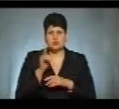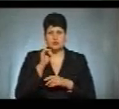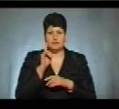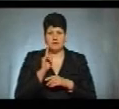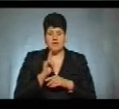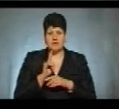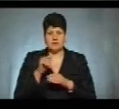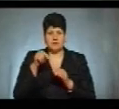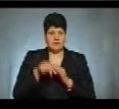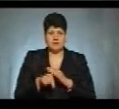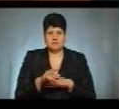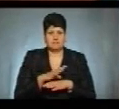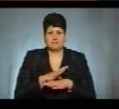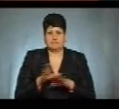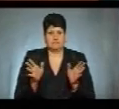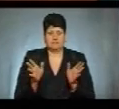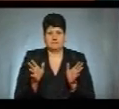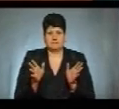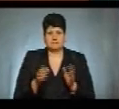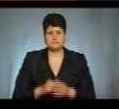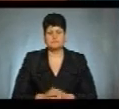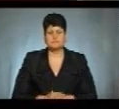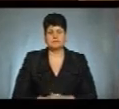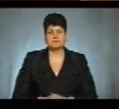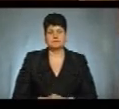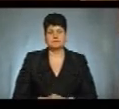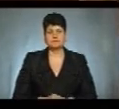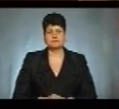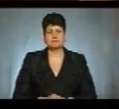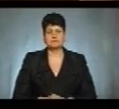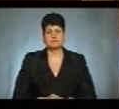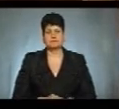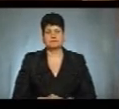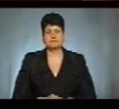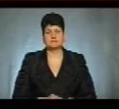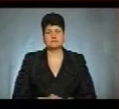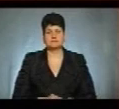у пивниці вже не застали. Світлана Лазорик, Андрій Бодак, новини.